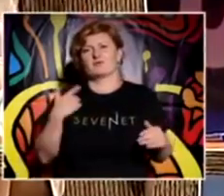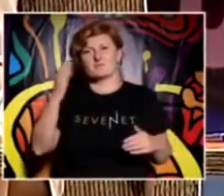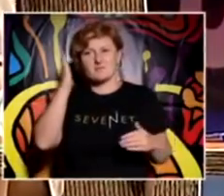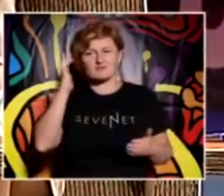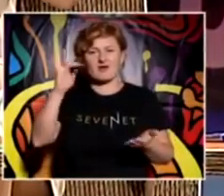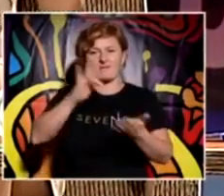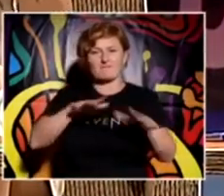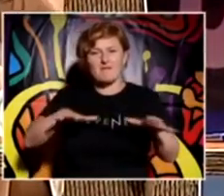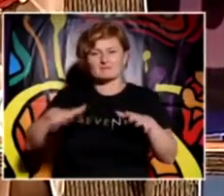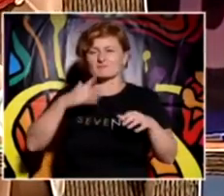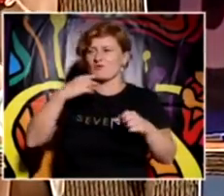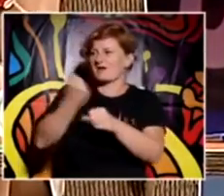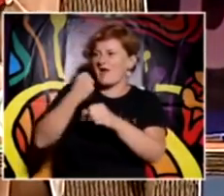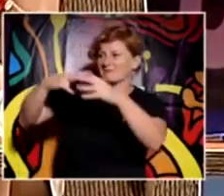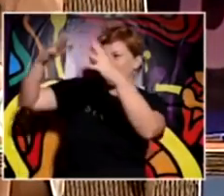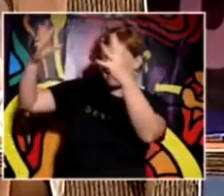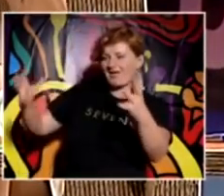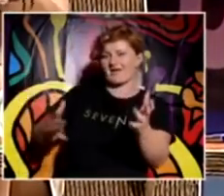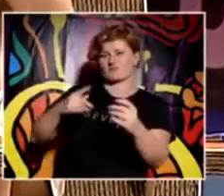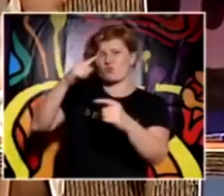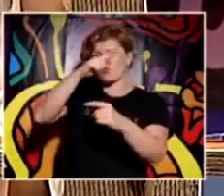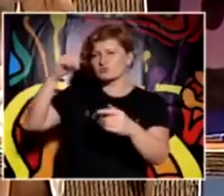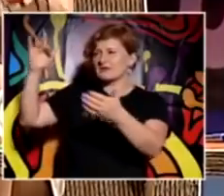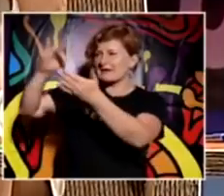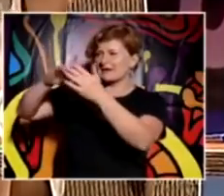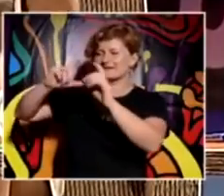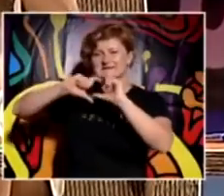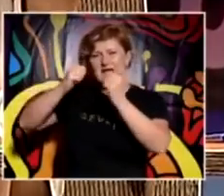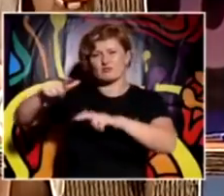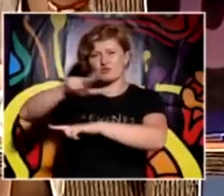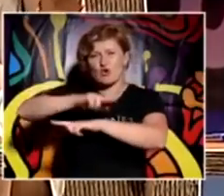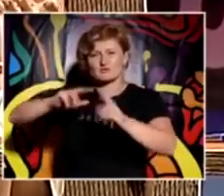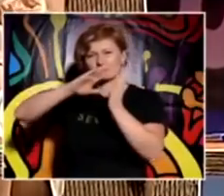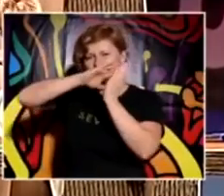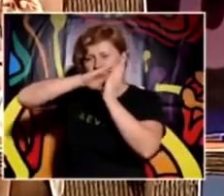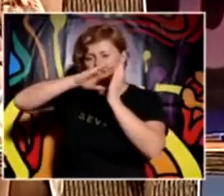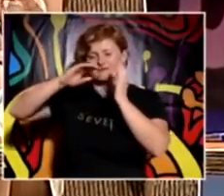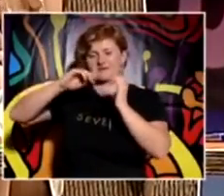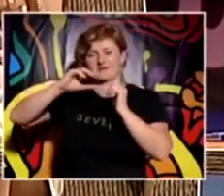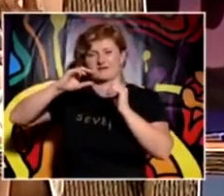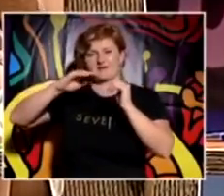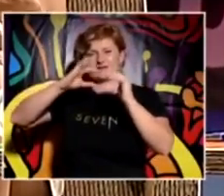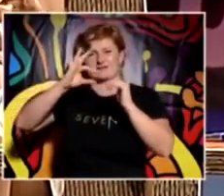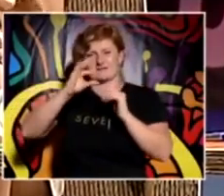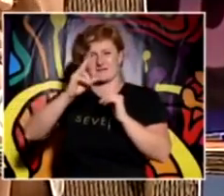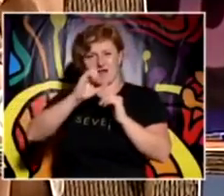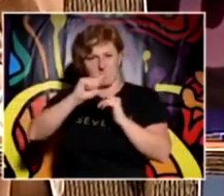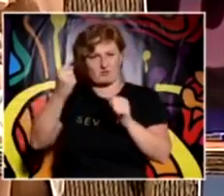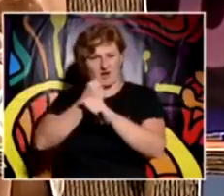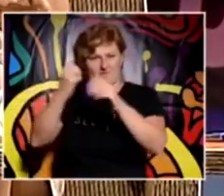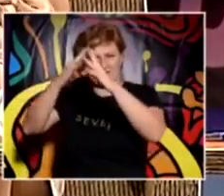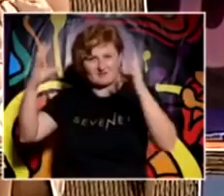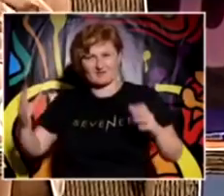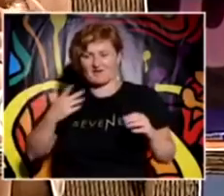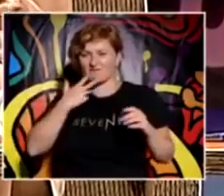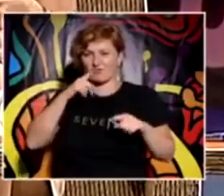niesamowite miejsce, były skały, ludzie tam mieszkali całymi miesiącami, całymi rodzinami w skałach, w namiotach, i w normalnych warunkach byśmy się